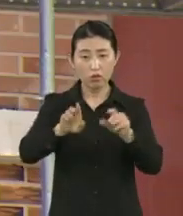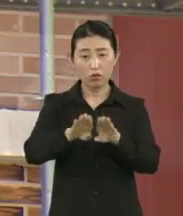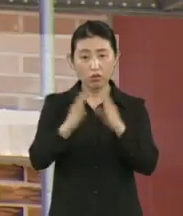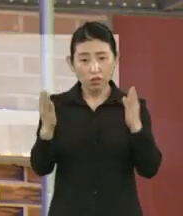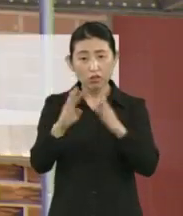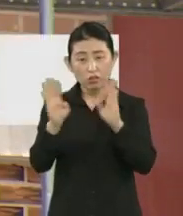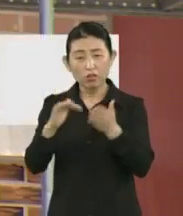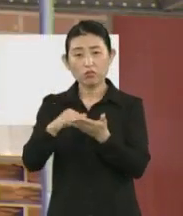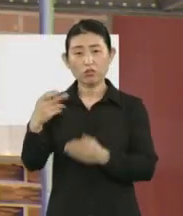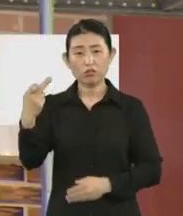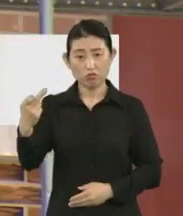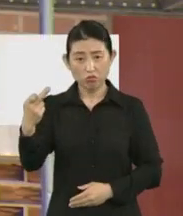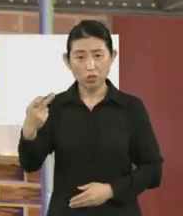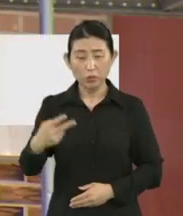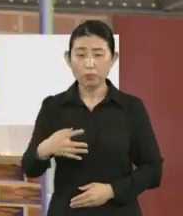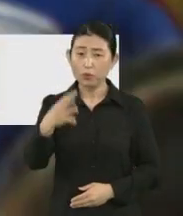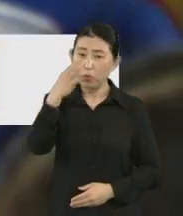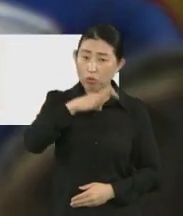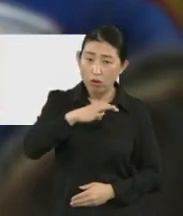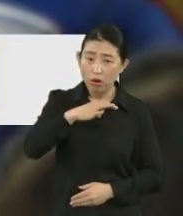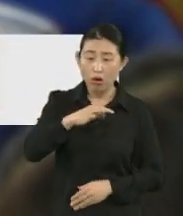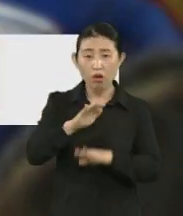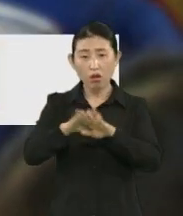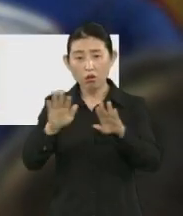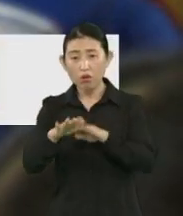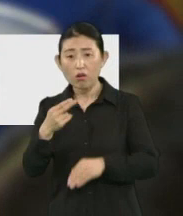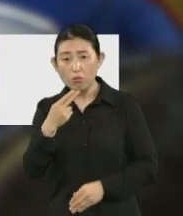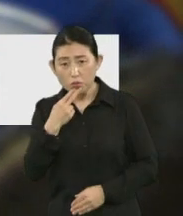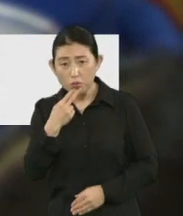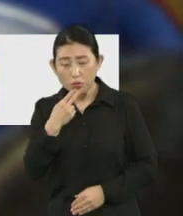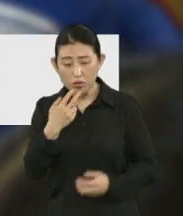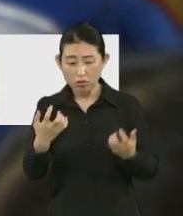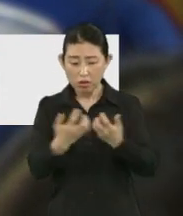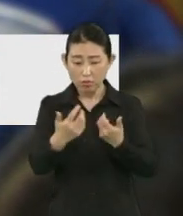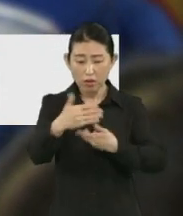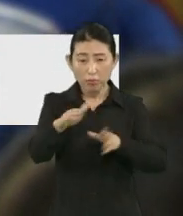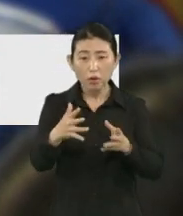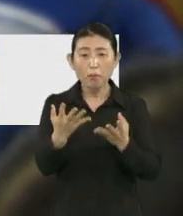12개. 실효성 있는 대안이 나오지 않고는 특히